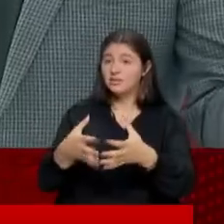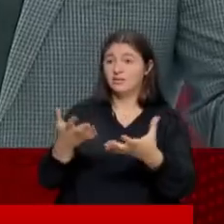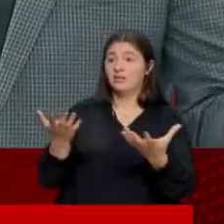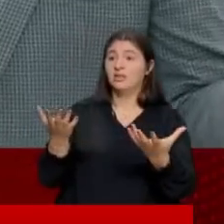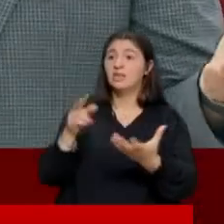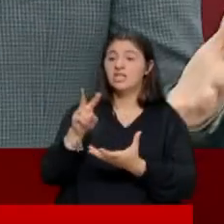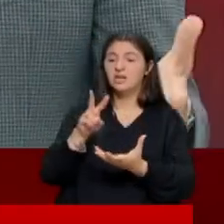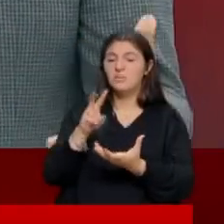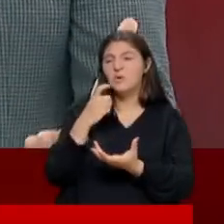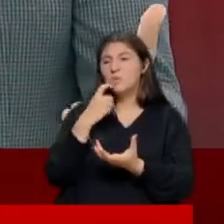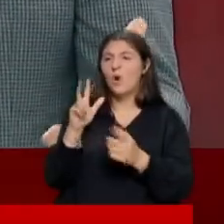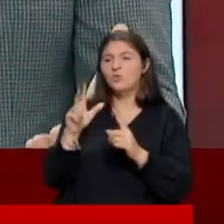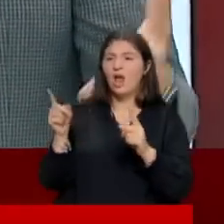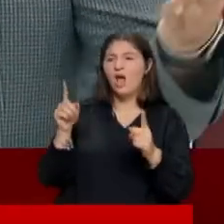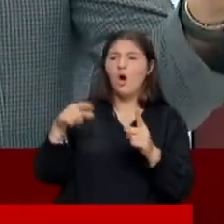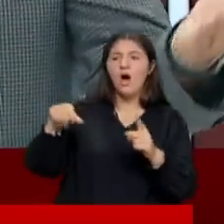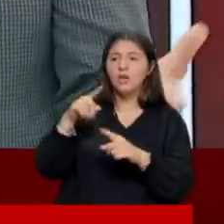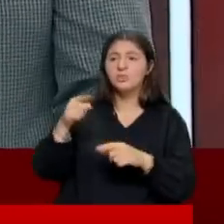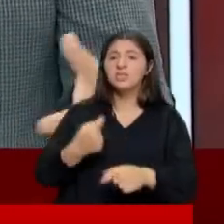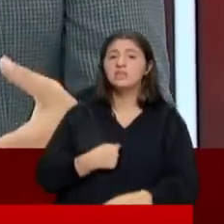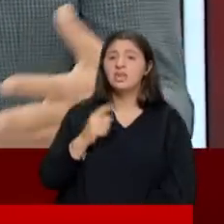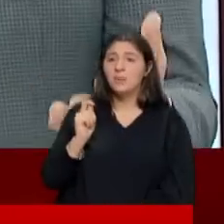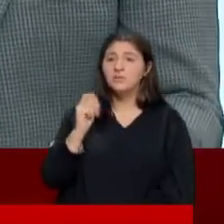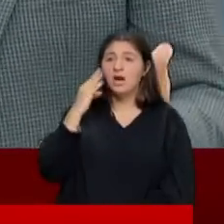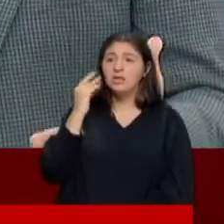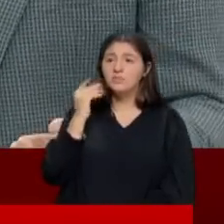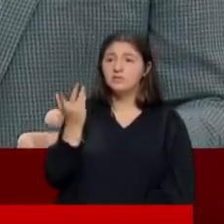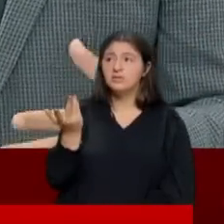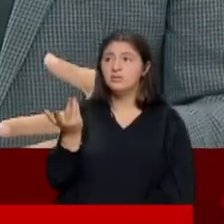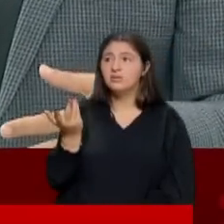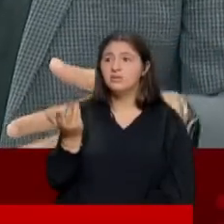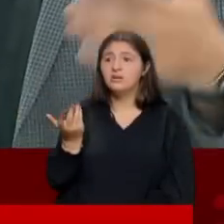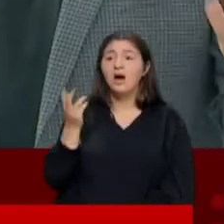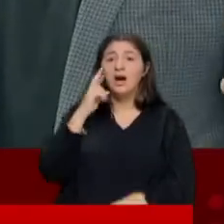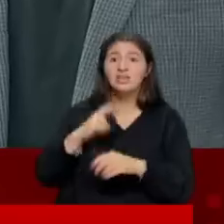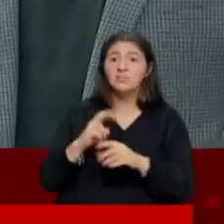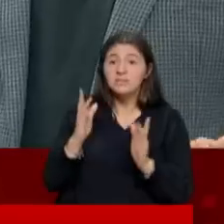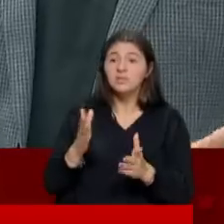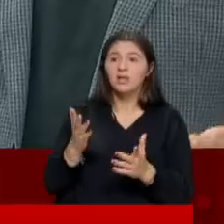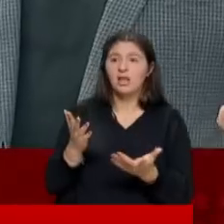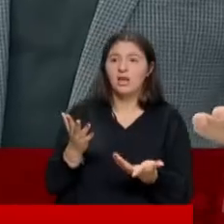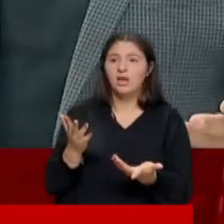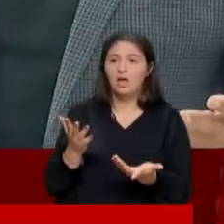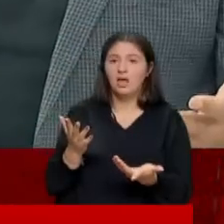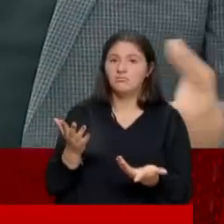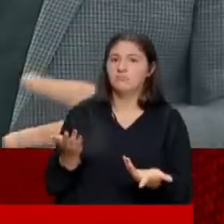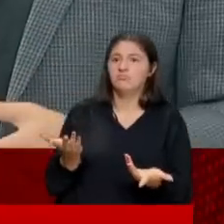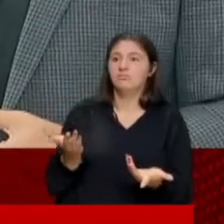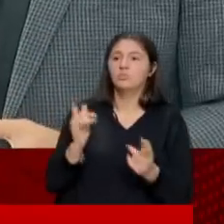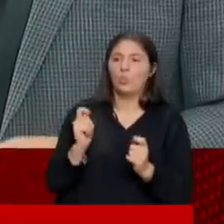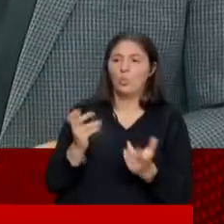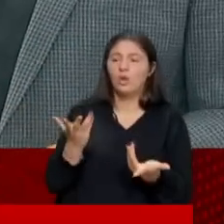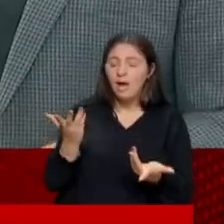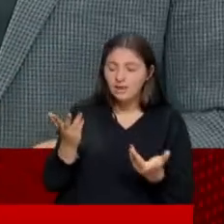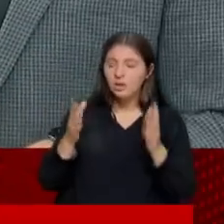20 ile 30'lu yaşlardaki bir heyetin bunu hissetmesi anlaması hatırlaması bile şey dolayısıyla